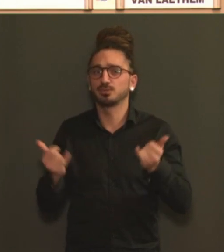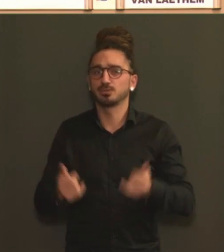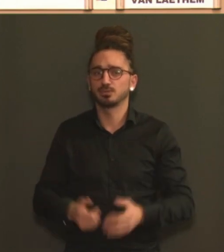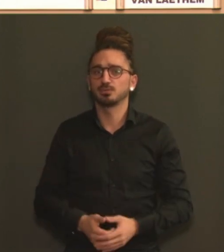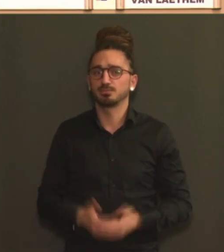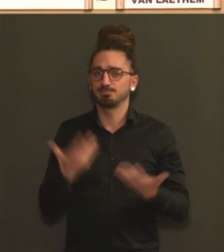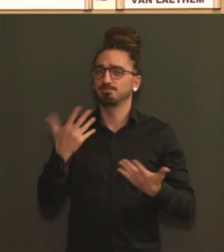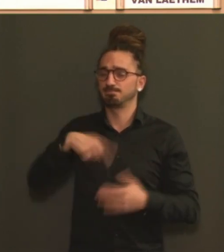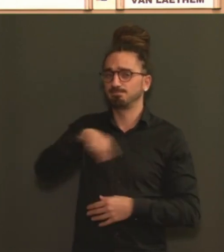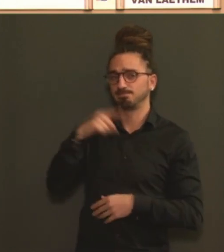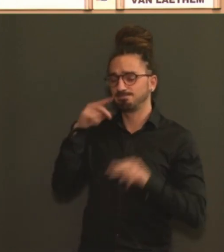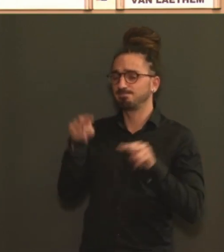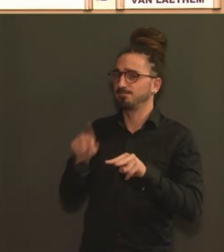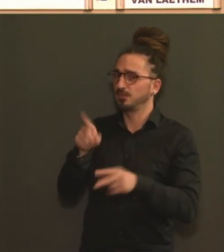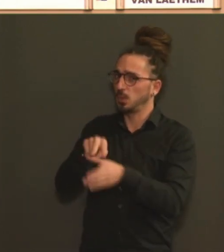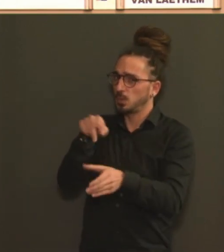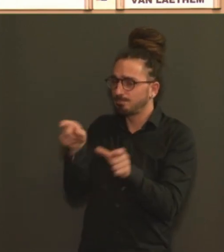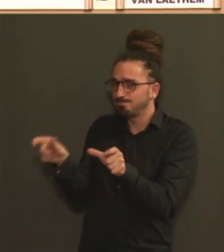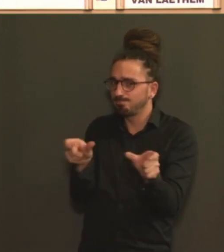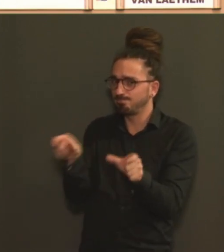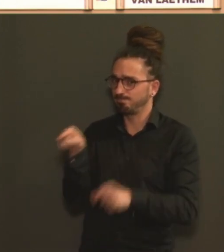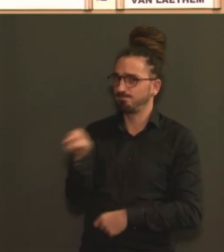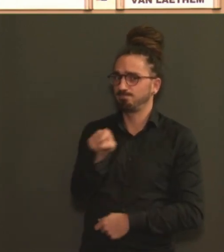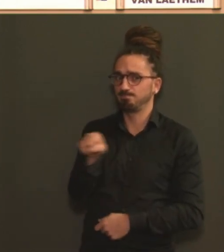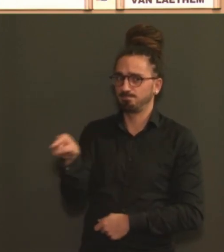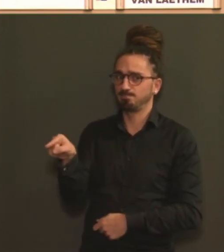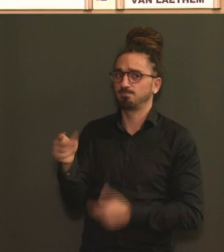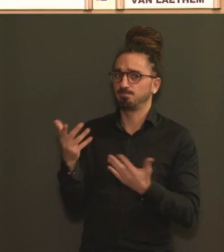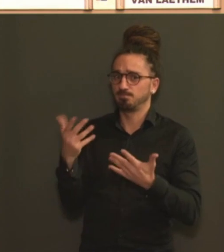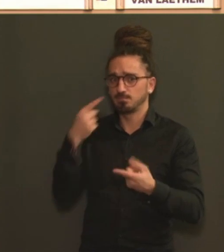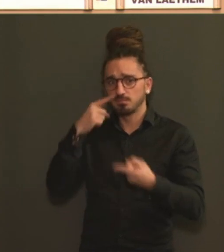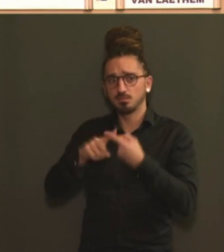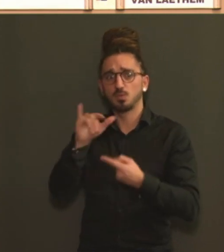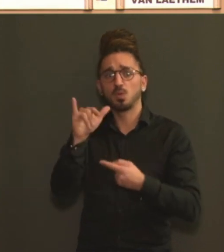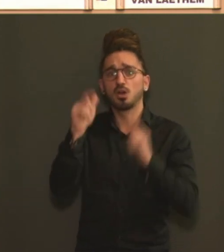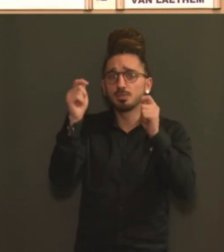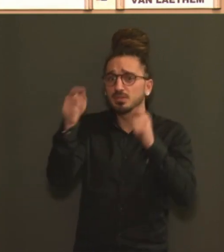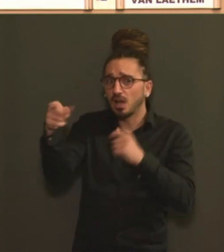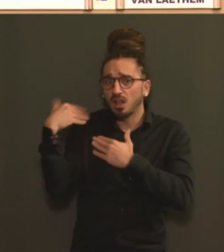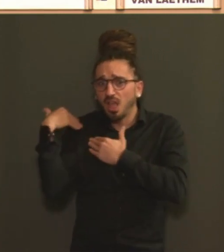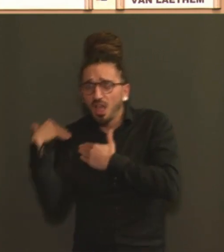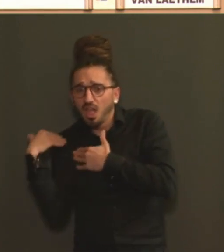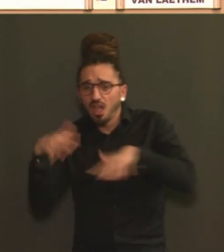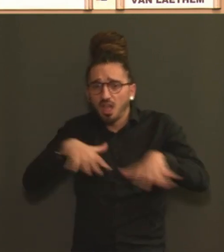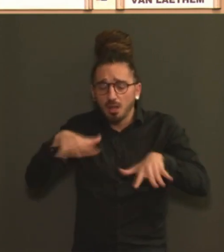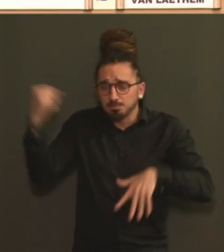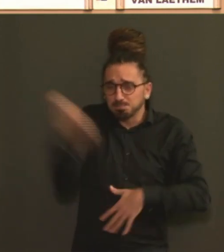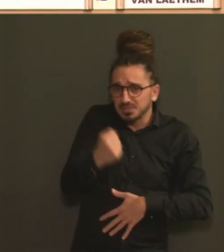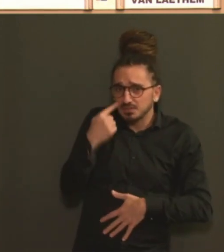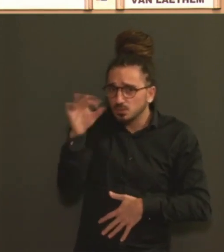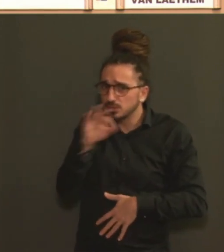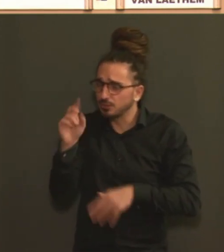voir l'impact du virus sur notre système de santé dans les semaines qui viennent. Globalement, ceci nous conduit à